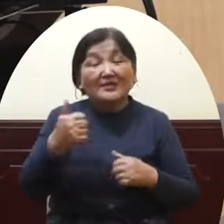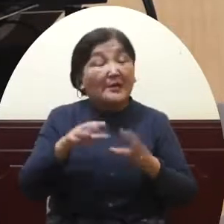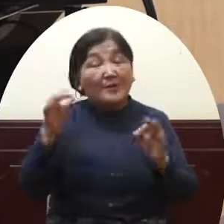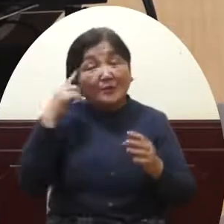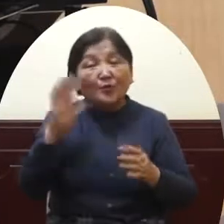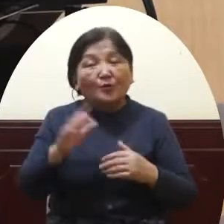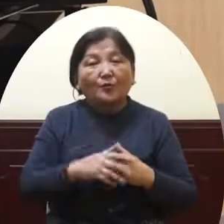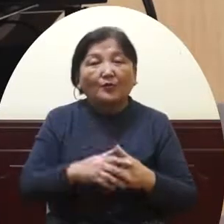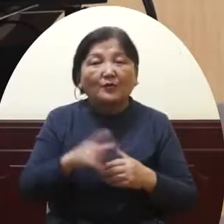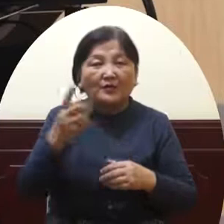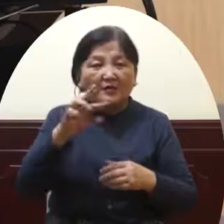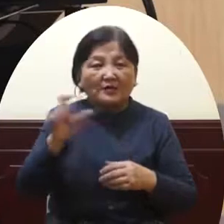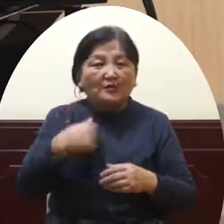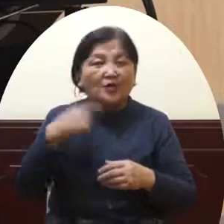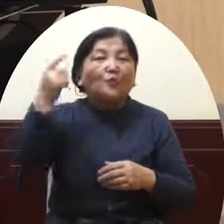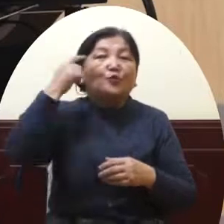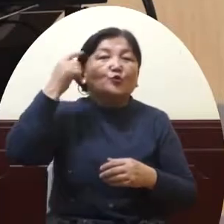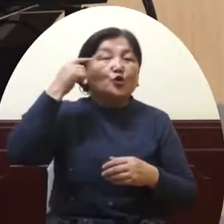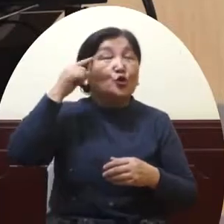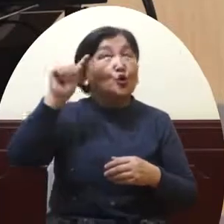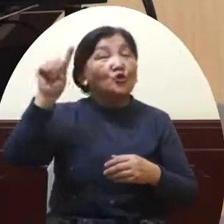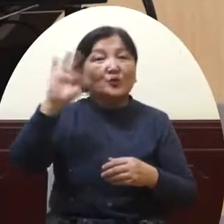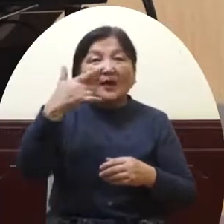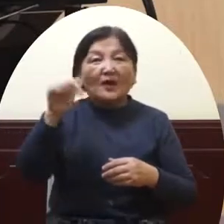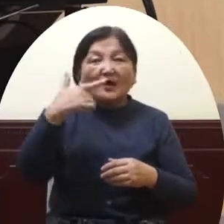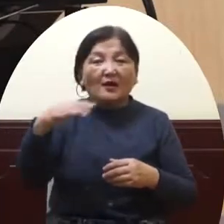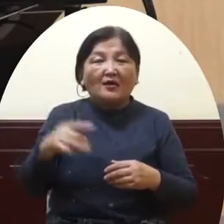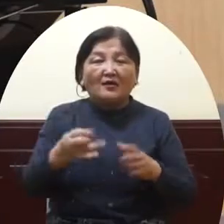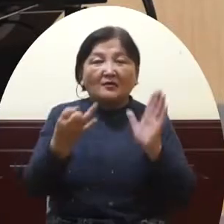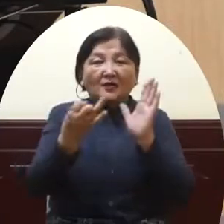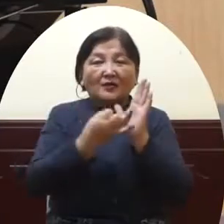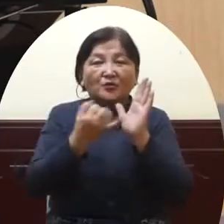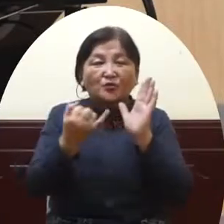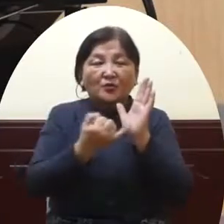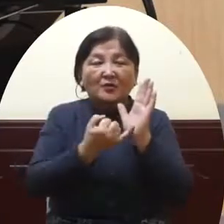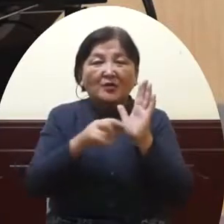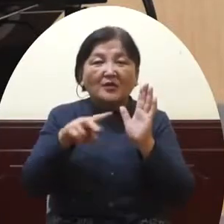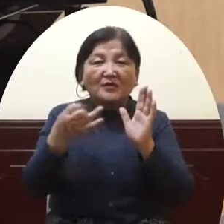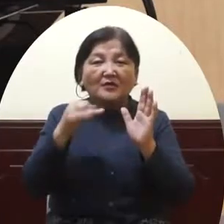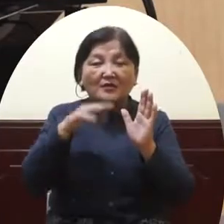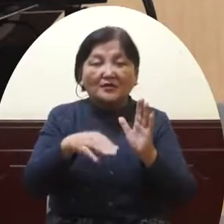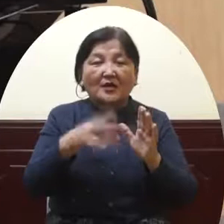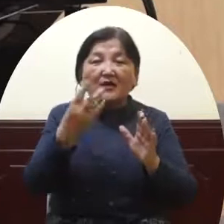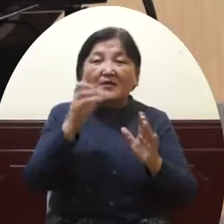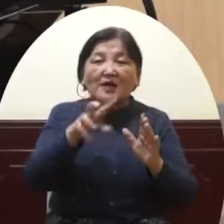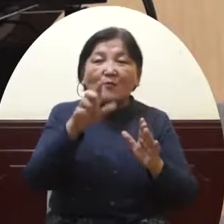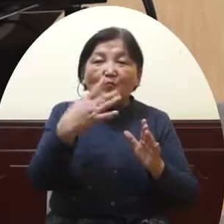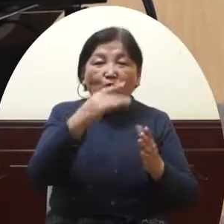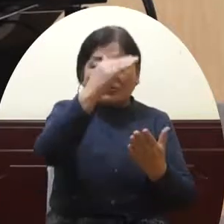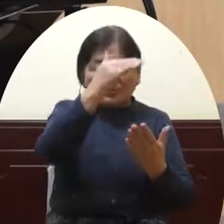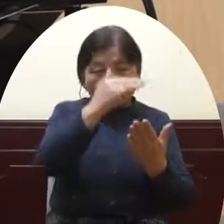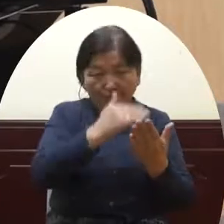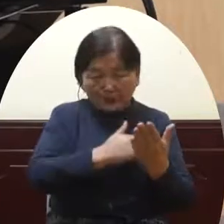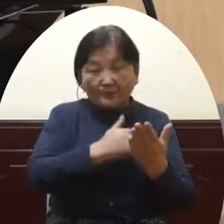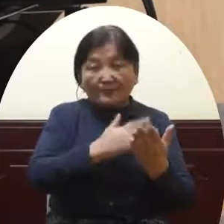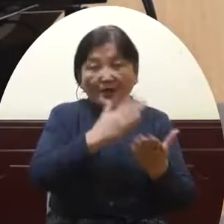мэдээлэл харсан л та. Миний төсөөлж байгаагаар нам болгоны 76 лист байх юм шиг байна. Нам болгоны 76